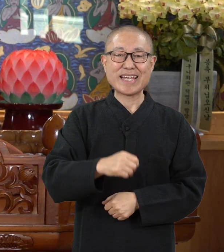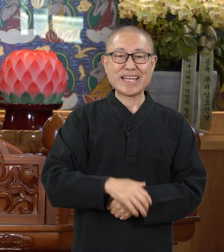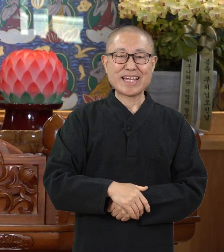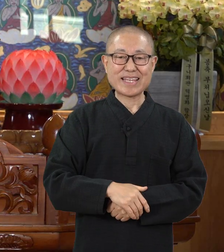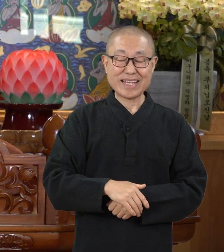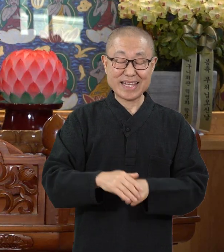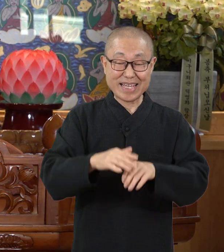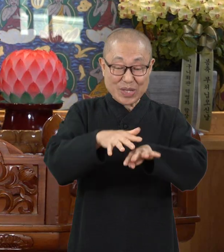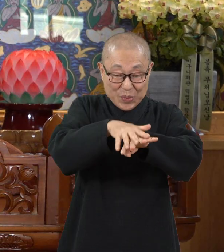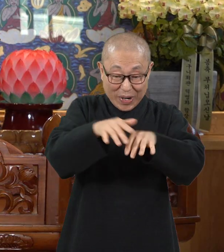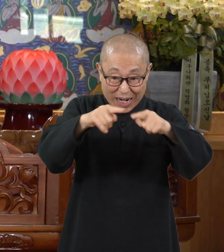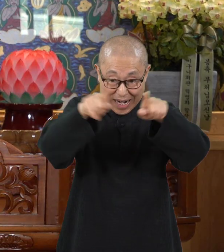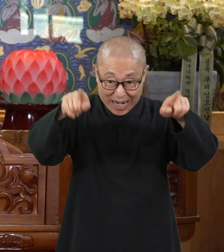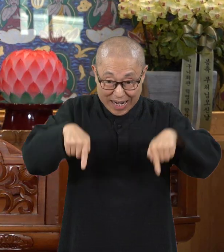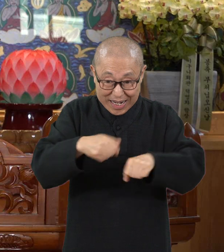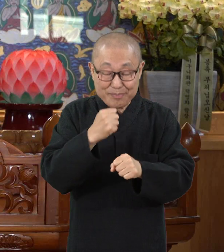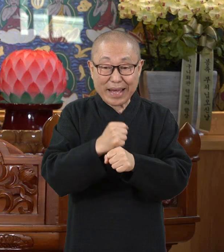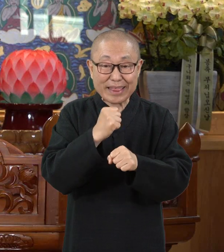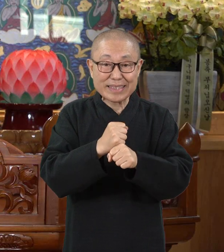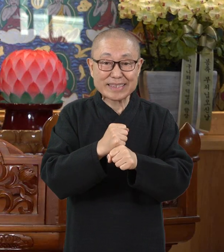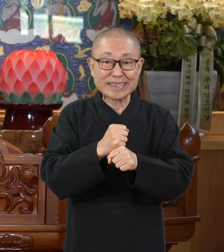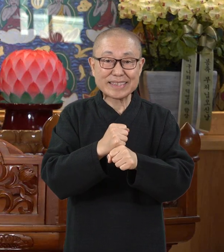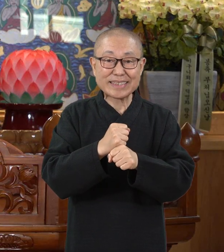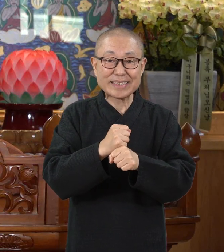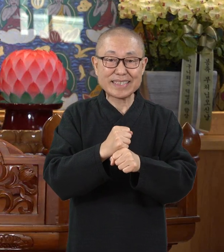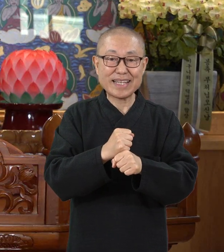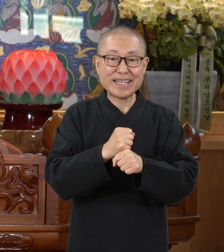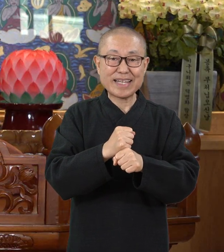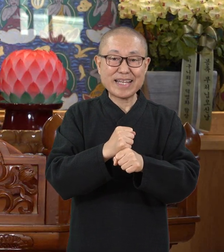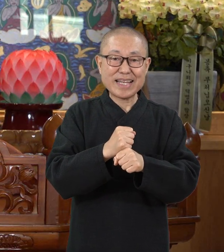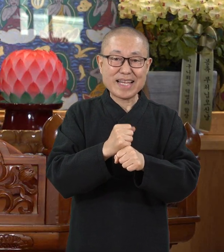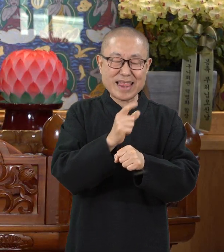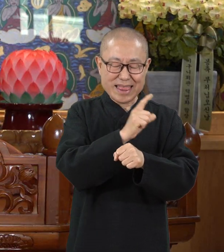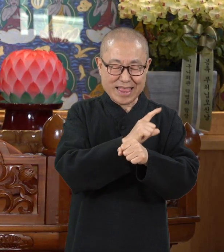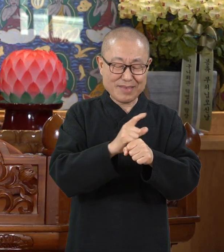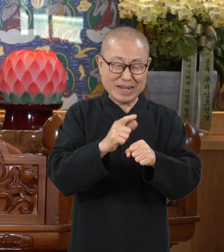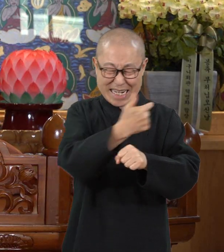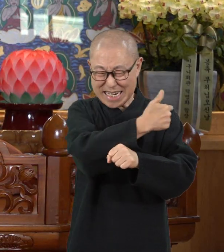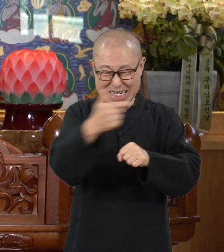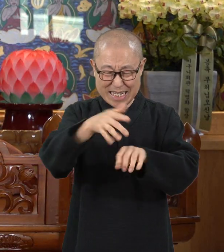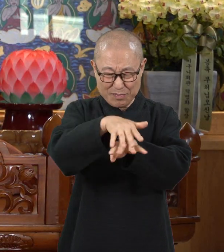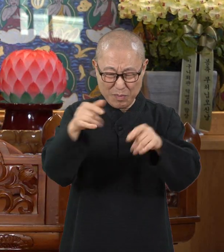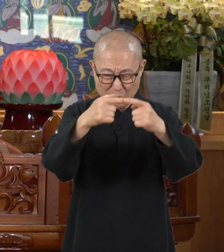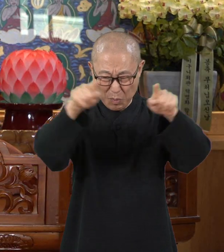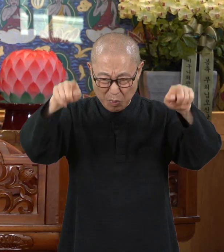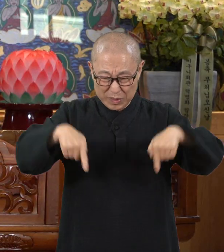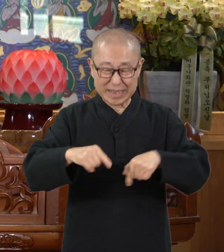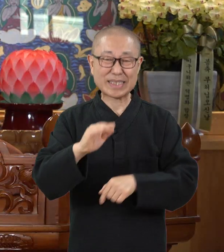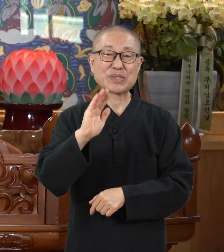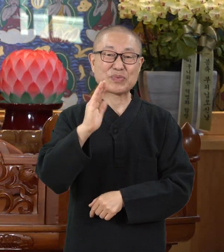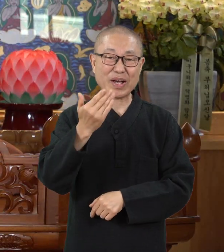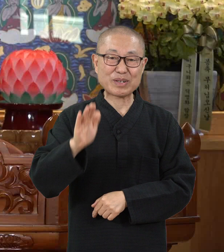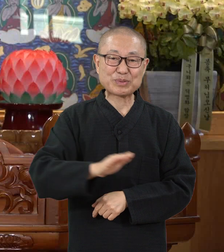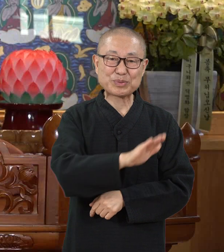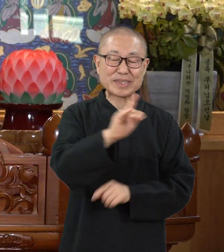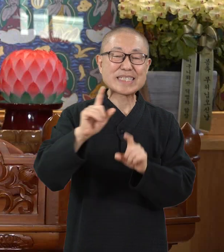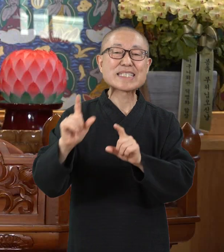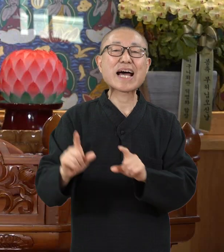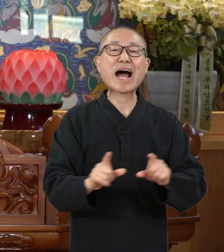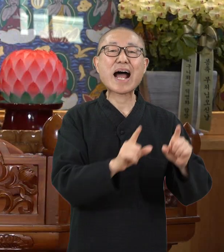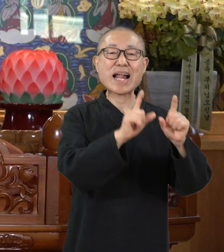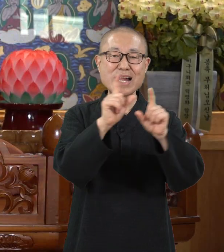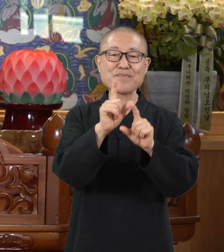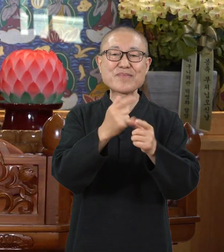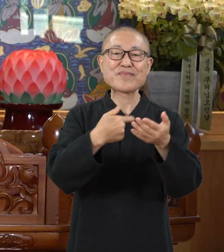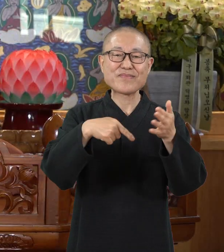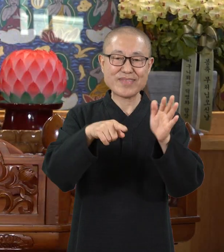조각보를 모으듯이 먼 훗날은 넓은 보자기가 되고 이불이 되고 우리의 삶이